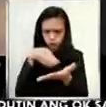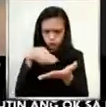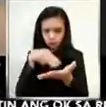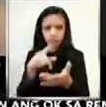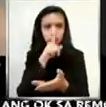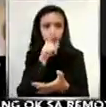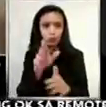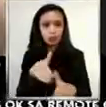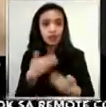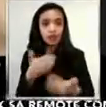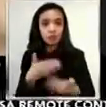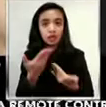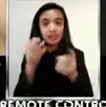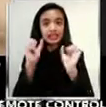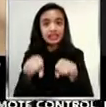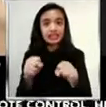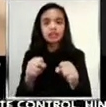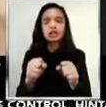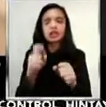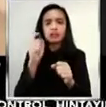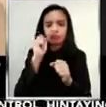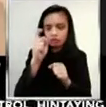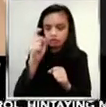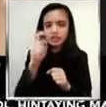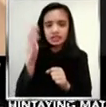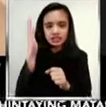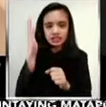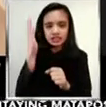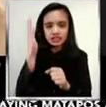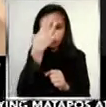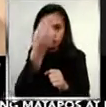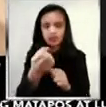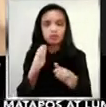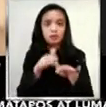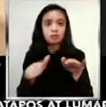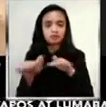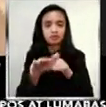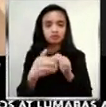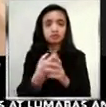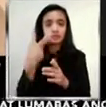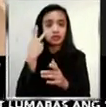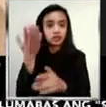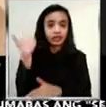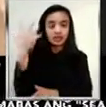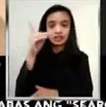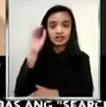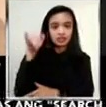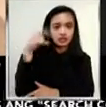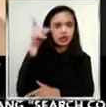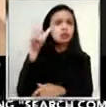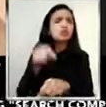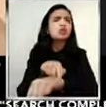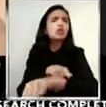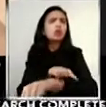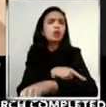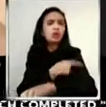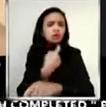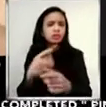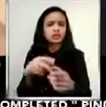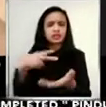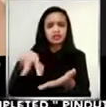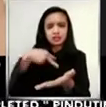dahil makukuha mo naman agad yung steps. Way back naman kasi si DJ Luño, matagal na kaming nagsasayaw sa Studio